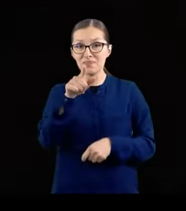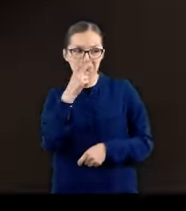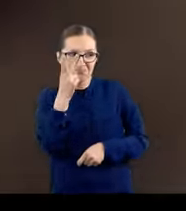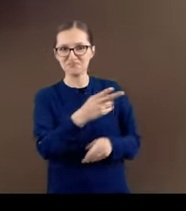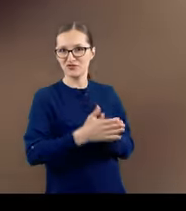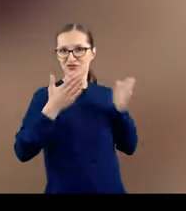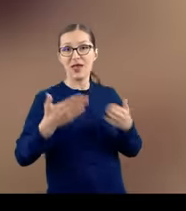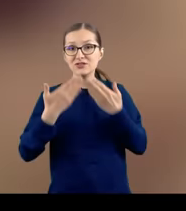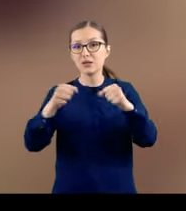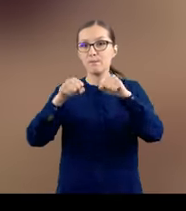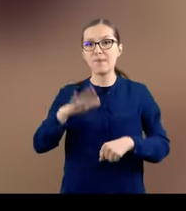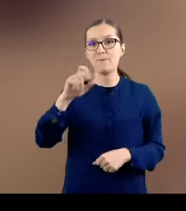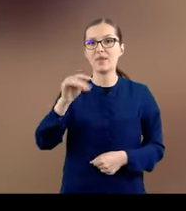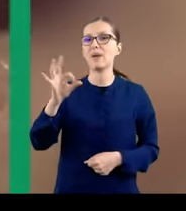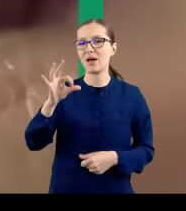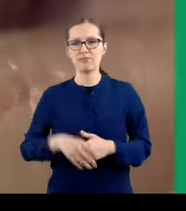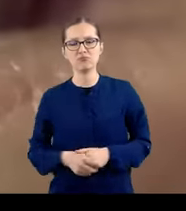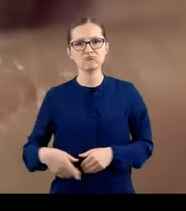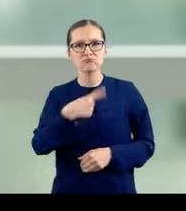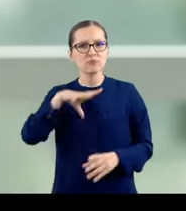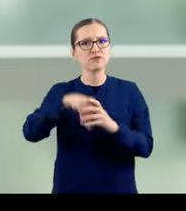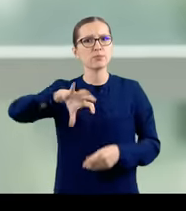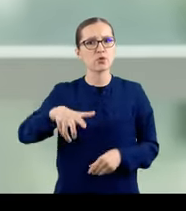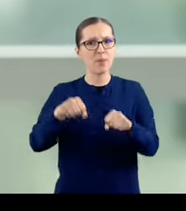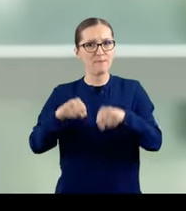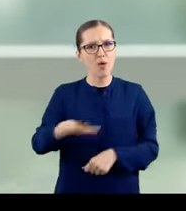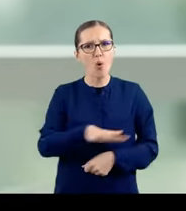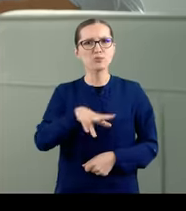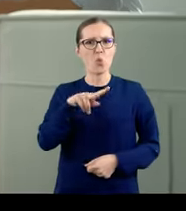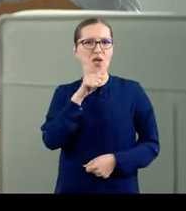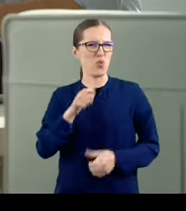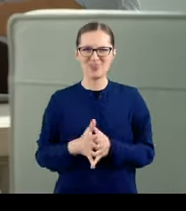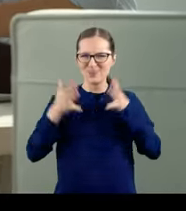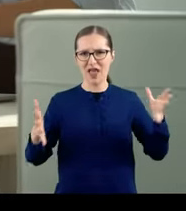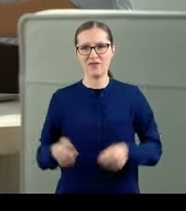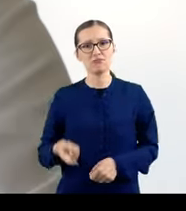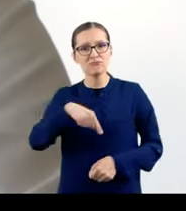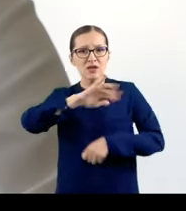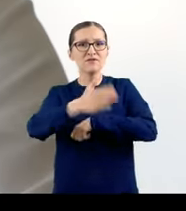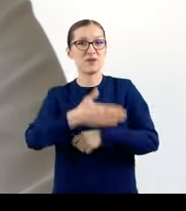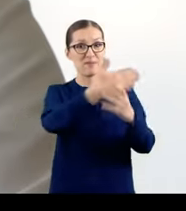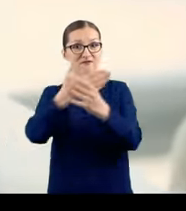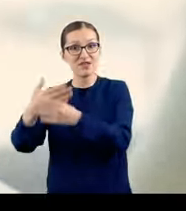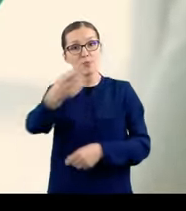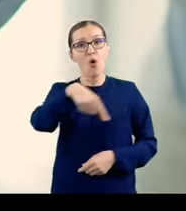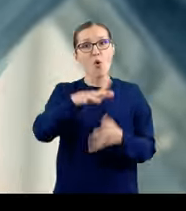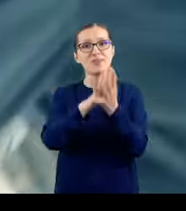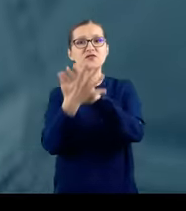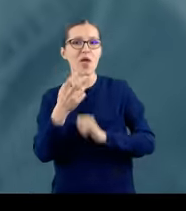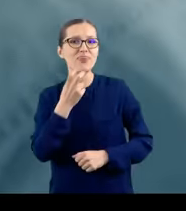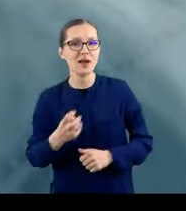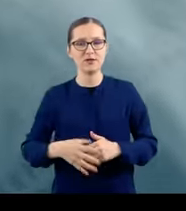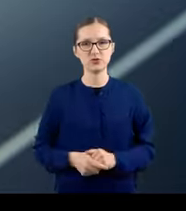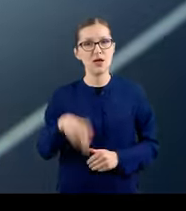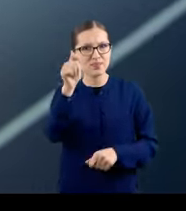na rozwój biznesu spojrzysz szerzej z bankiem BNP Paribas. Jesteśmy częścią największej grupy bankowej w Unii Europejskiej i wspieramy